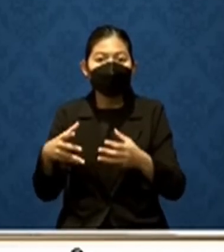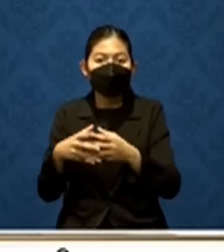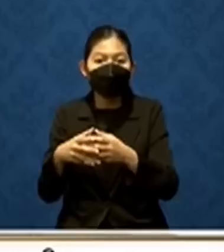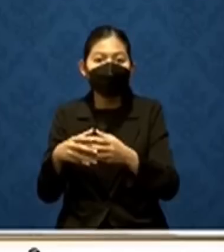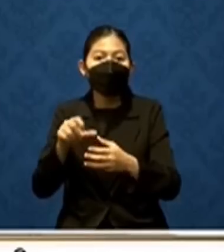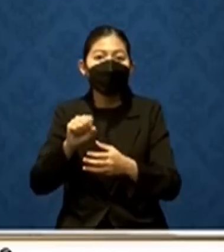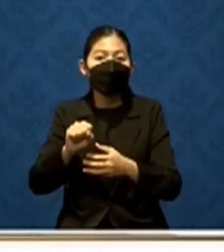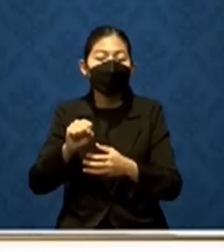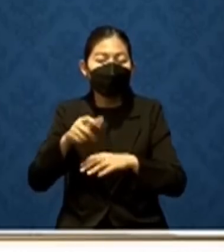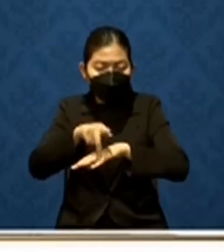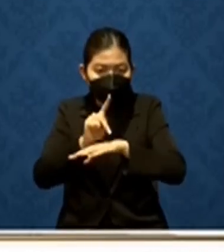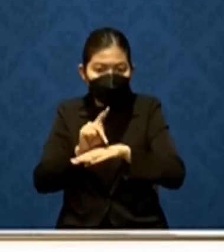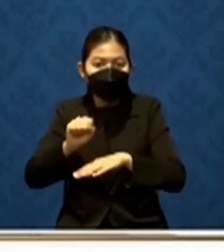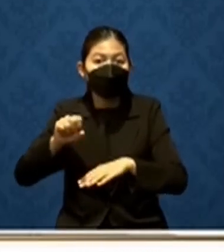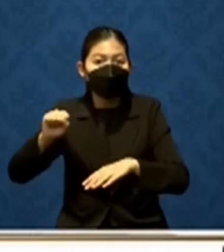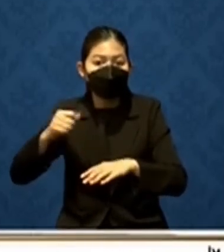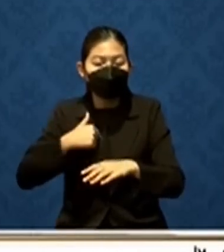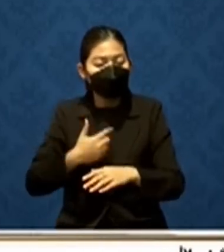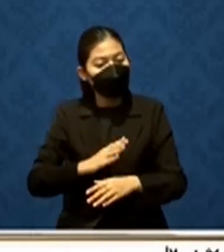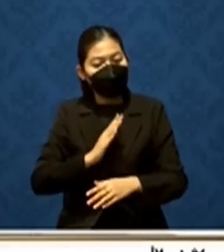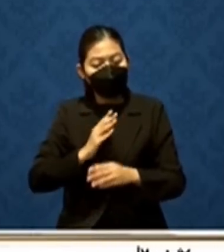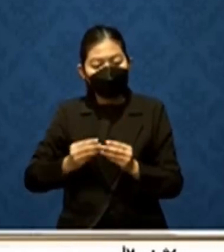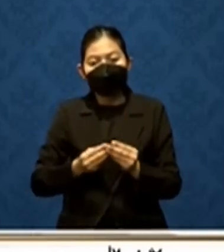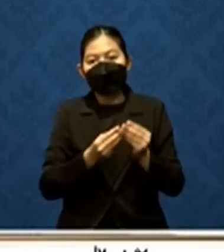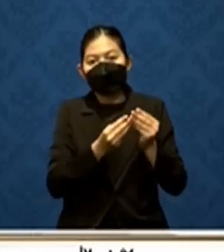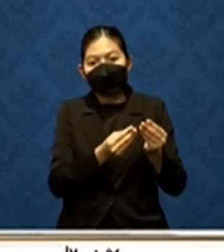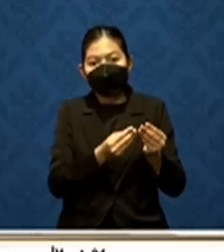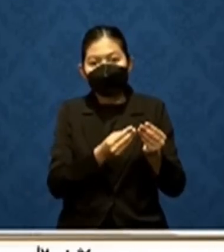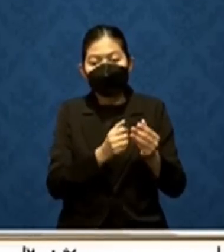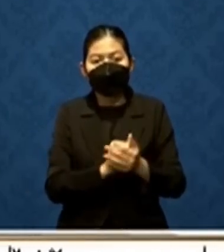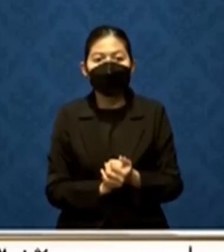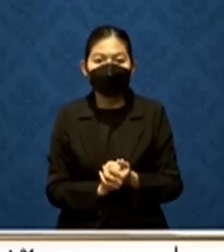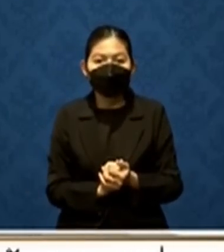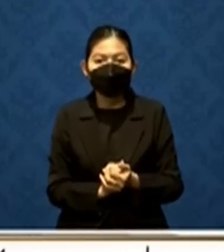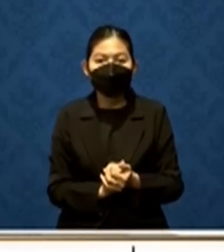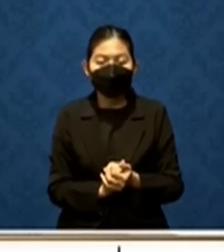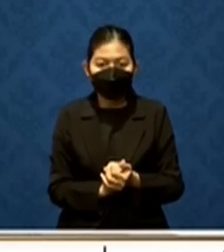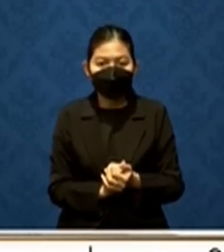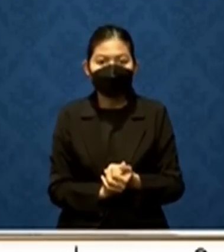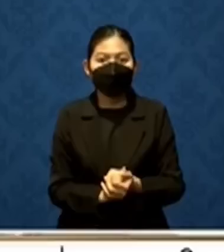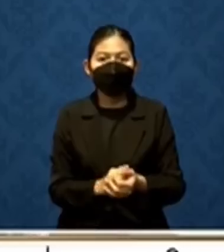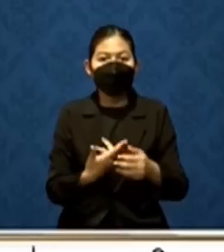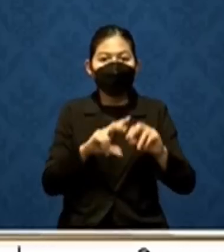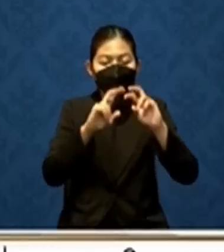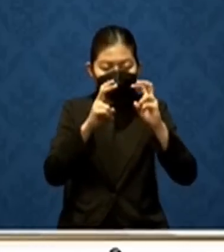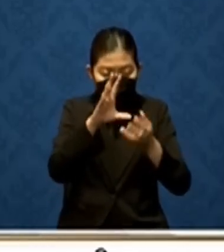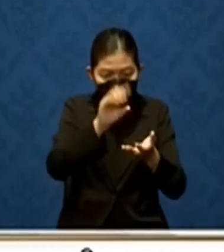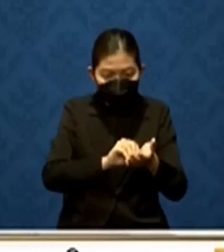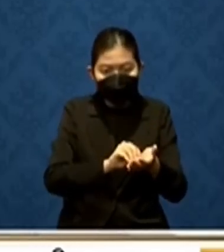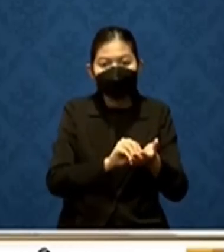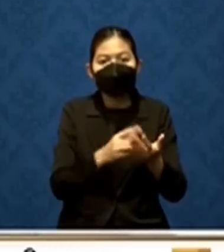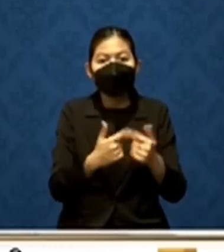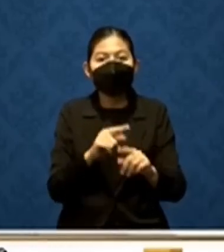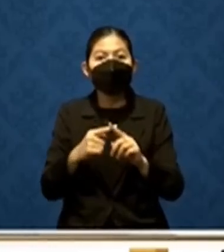ก็ให้เกียรติอย่างยิ่งนะครับกับฝ่ายคลังเราลงมารับญัตติด้วยตัวท่านเองเมื่อวันที่ 15